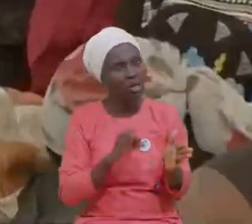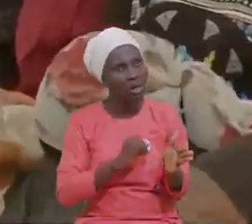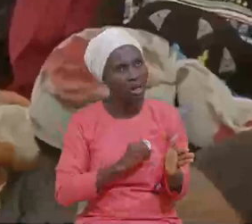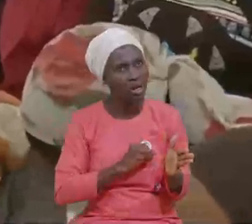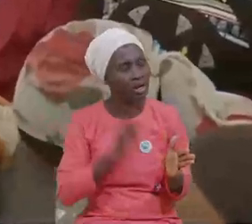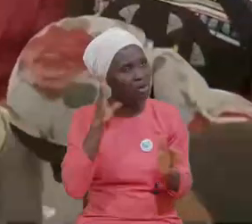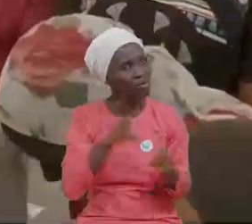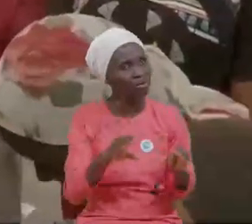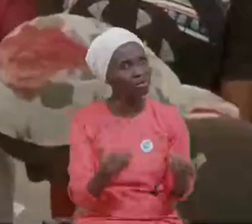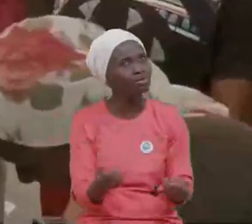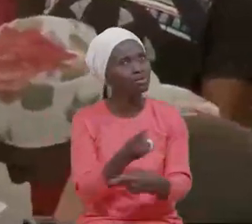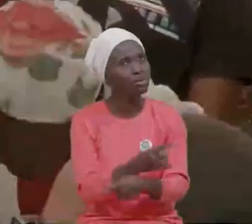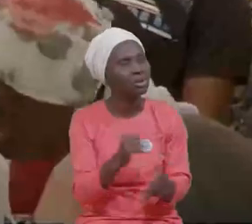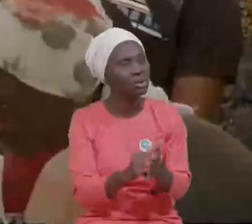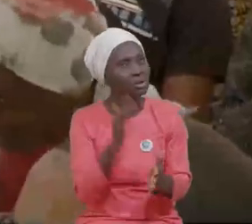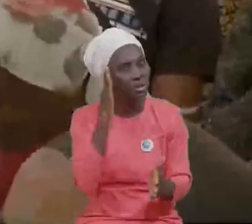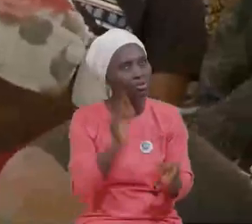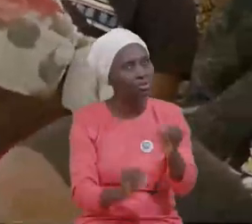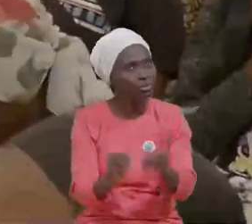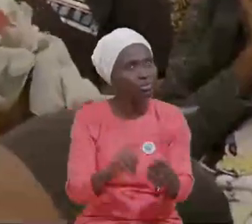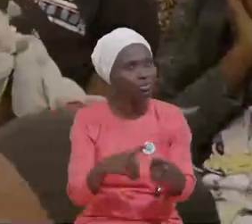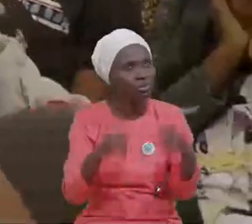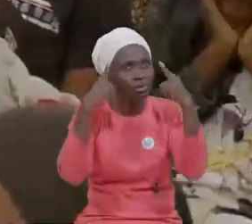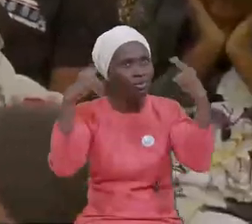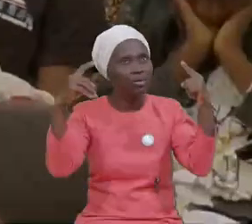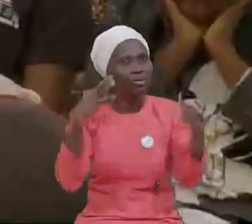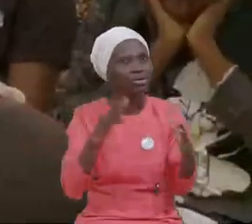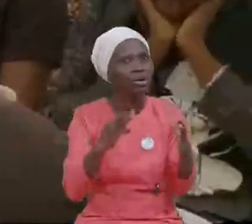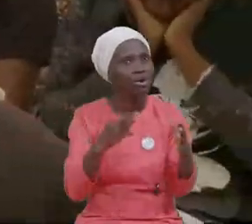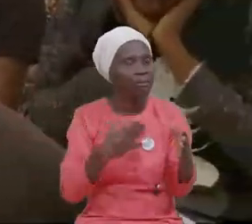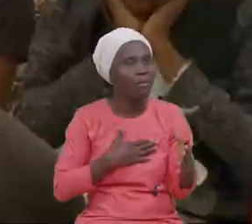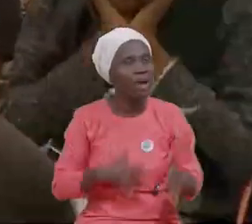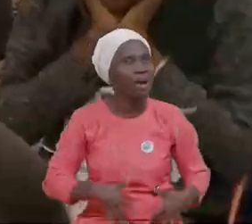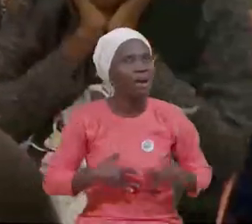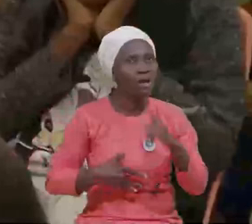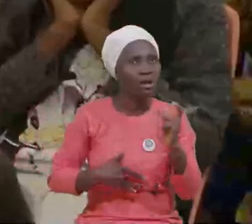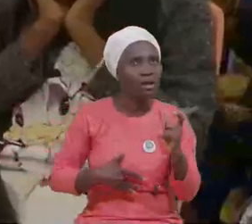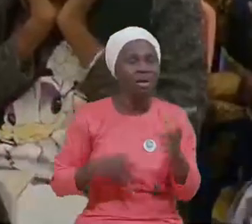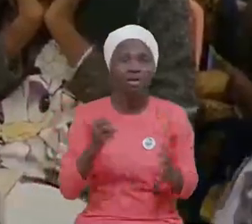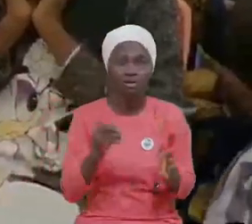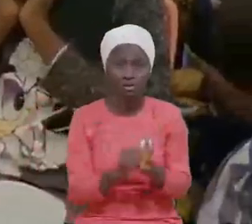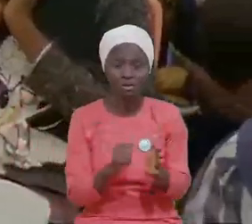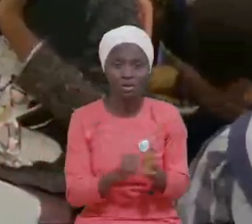peux faire aujourd'hui qui va contribuer au progrès de ma vie afin